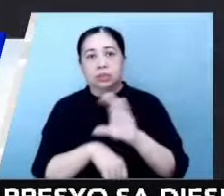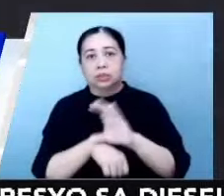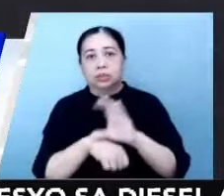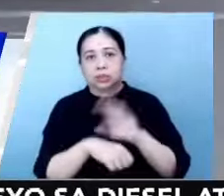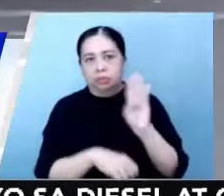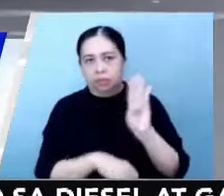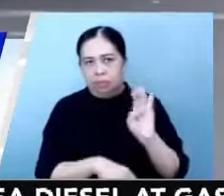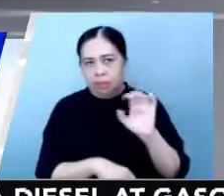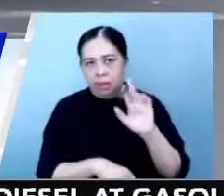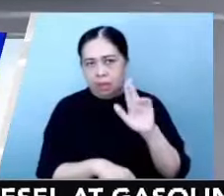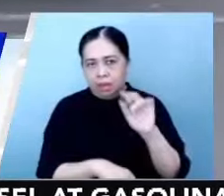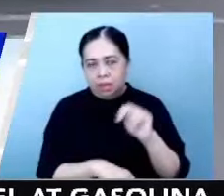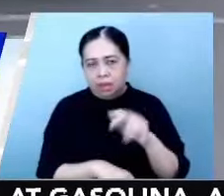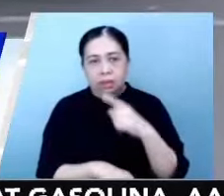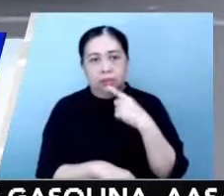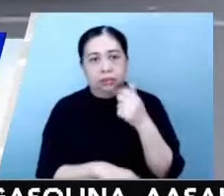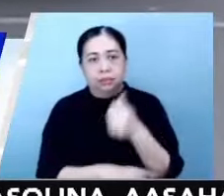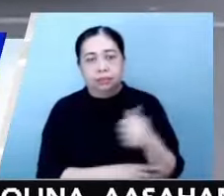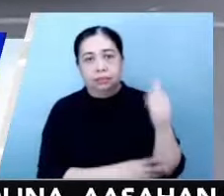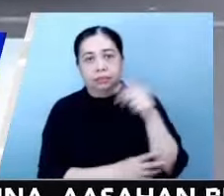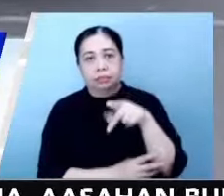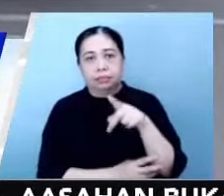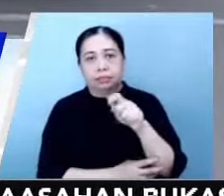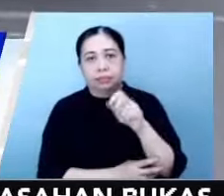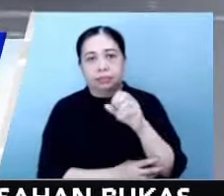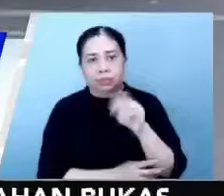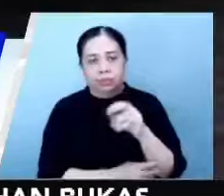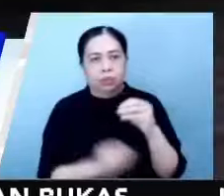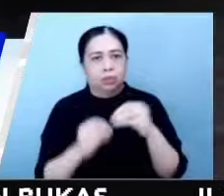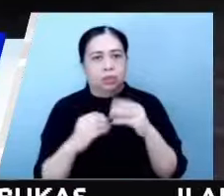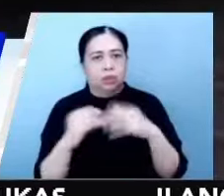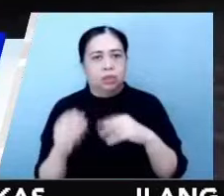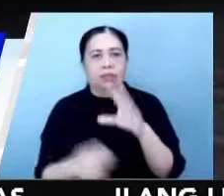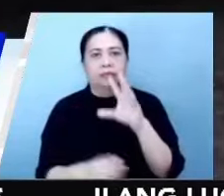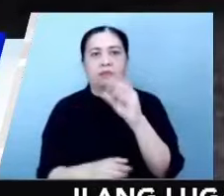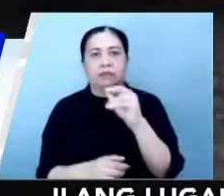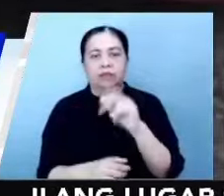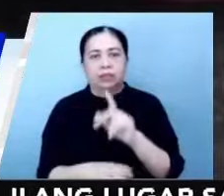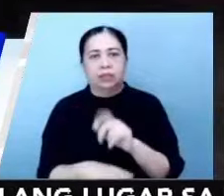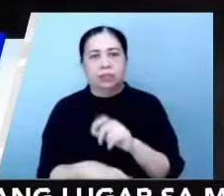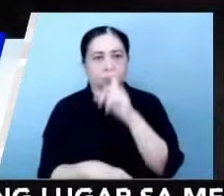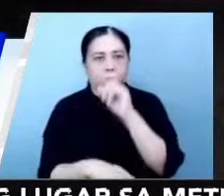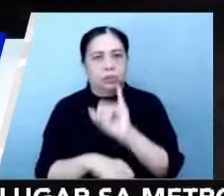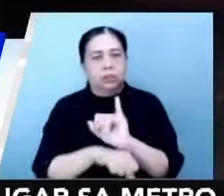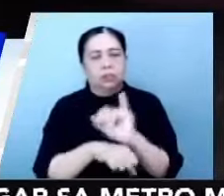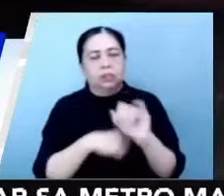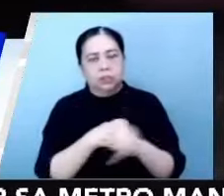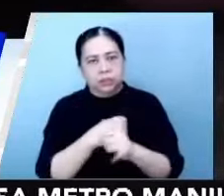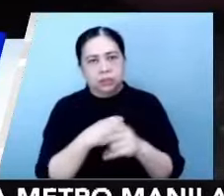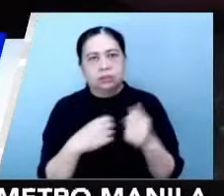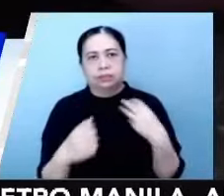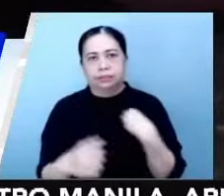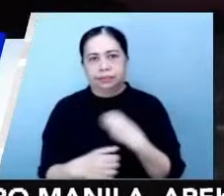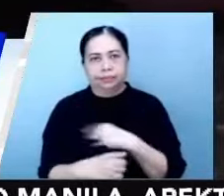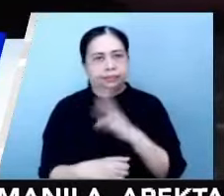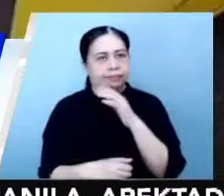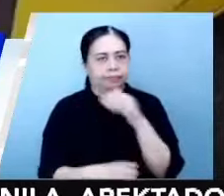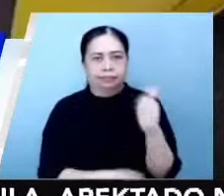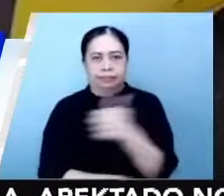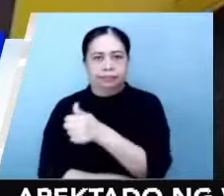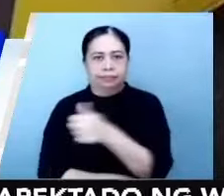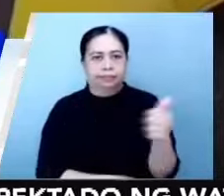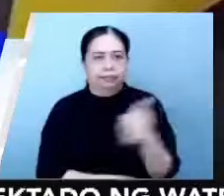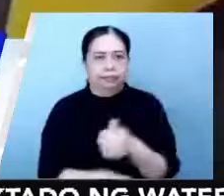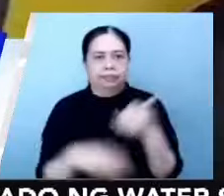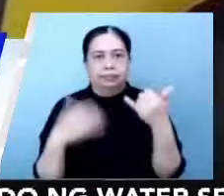Lapitan, sekretary ng Piston Baclaran, mahigit 50 traditional jeepney na miyembro ng samahan ang hindi pumasada sa ngayong araw.